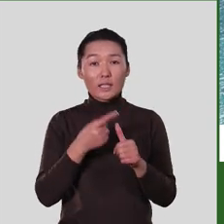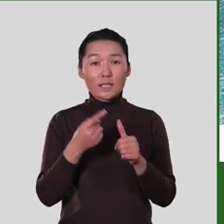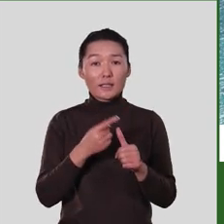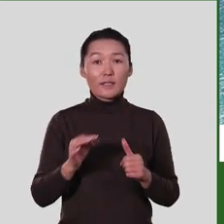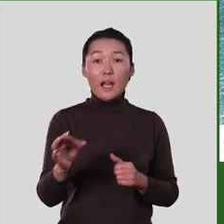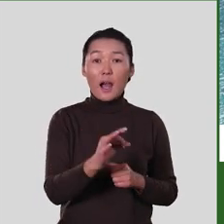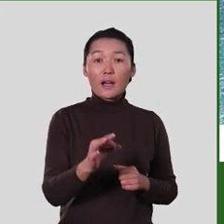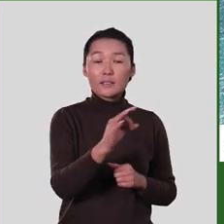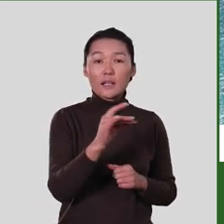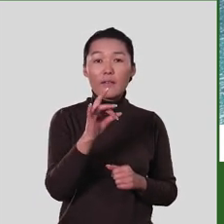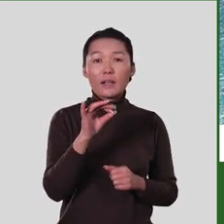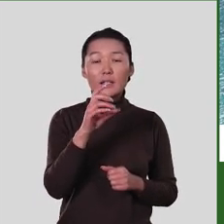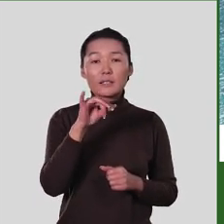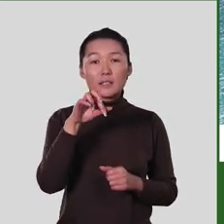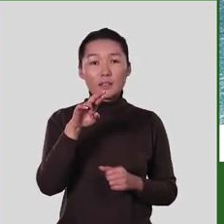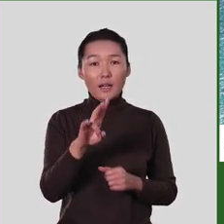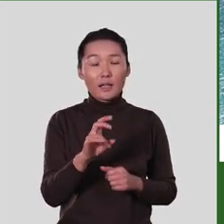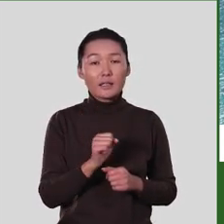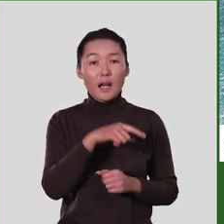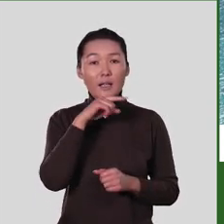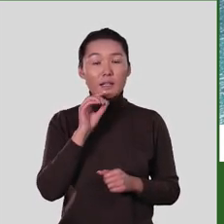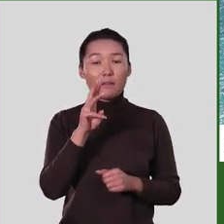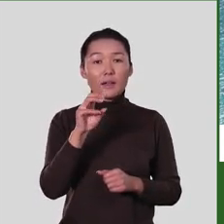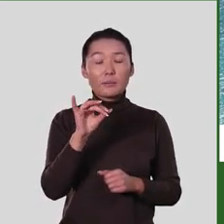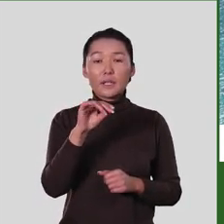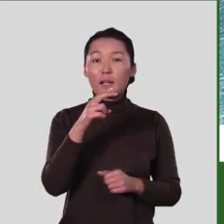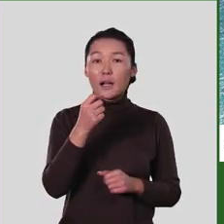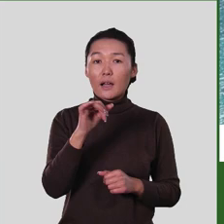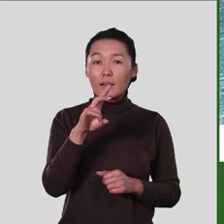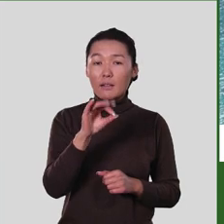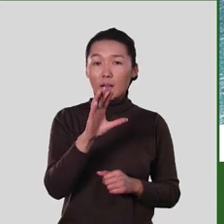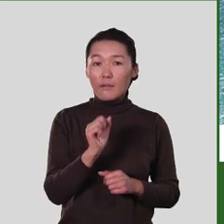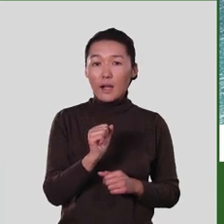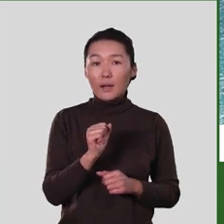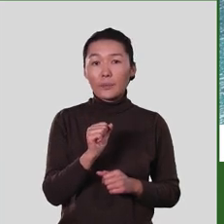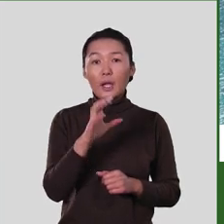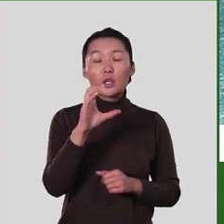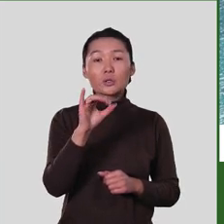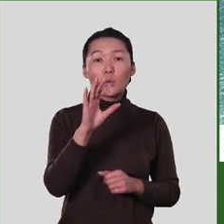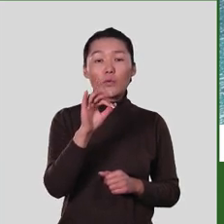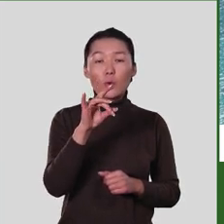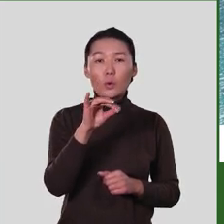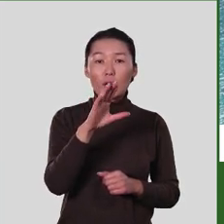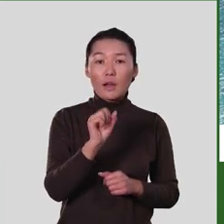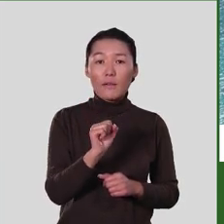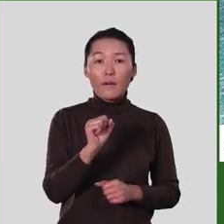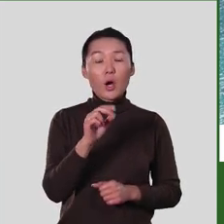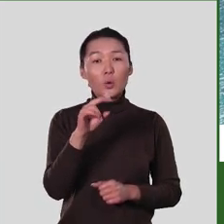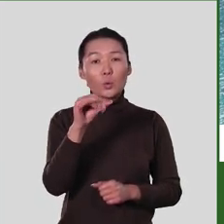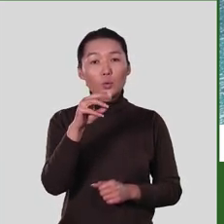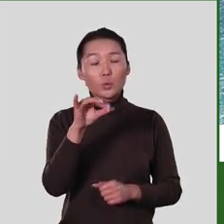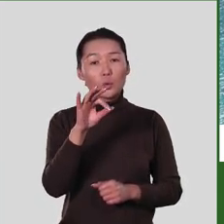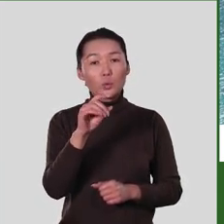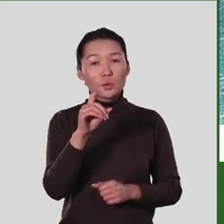острова россиян, острова Михайлова и Симонова, атоллы Суворова, Кутузова,